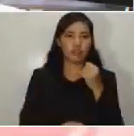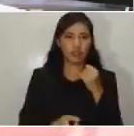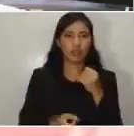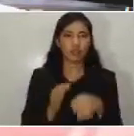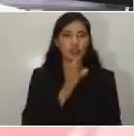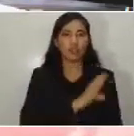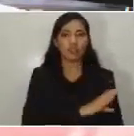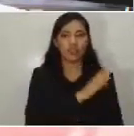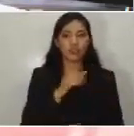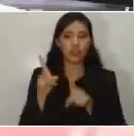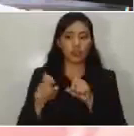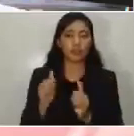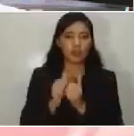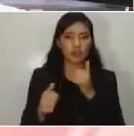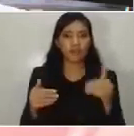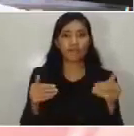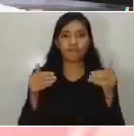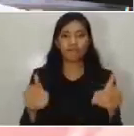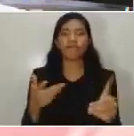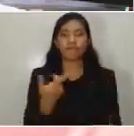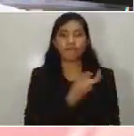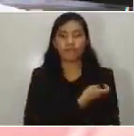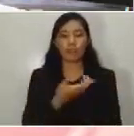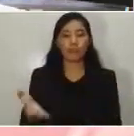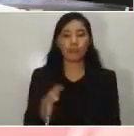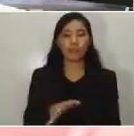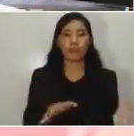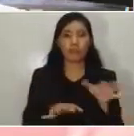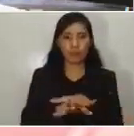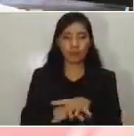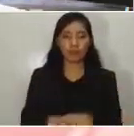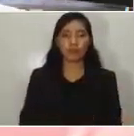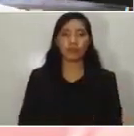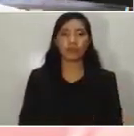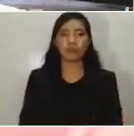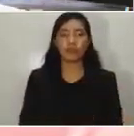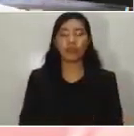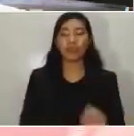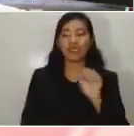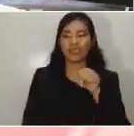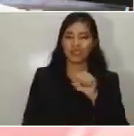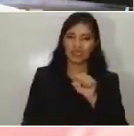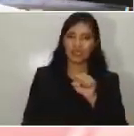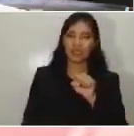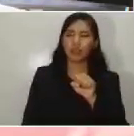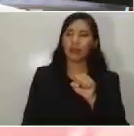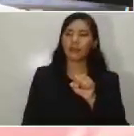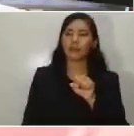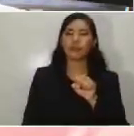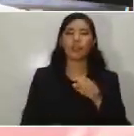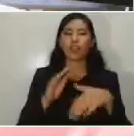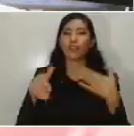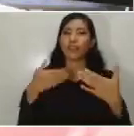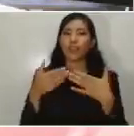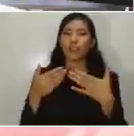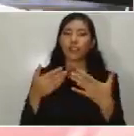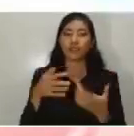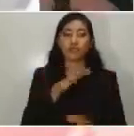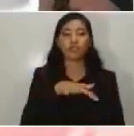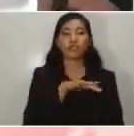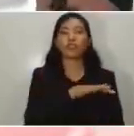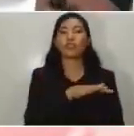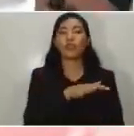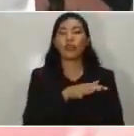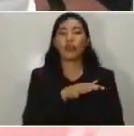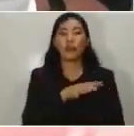yung mix and match na mga bakuna. May mga data ho ba kayo tungkol dyan? Well, yun nga po ang nakikita natin.